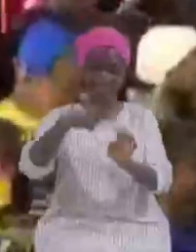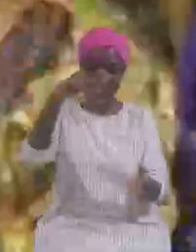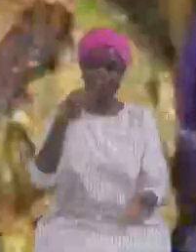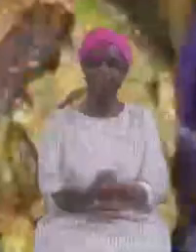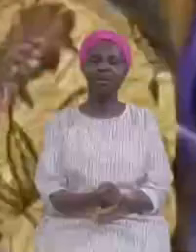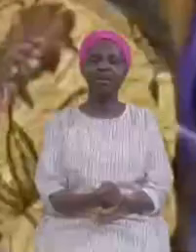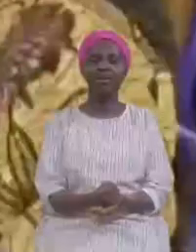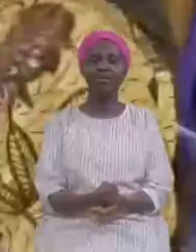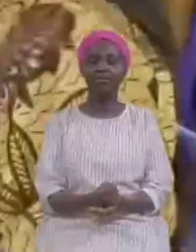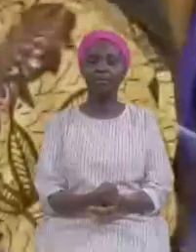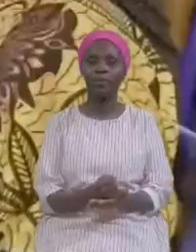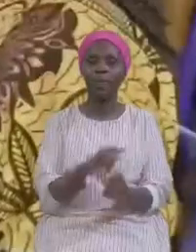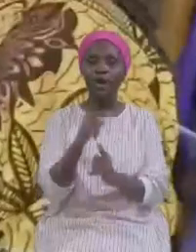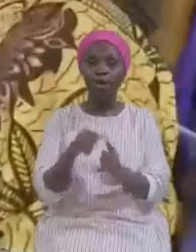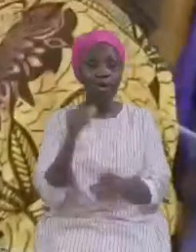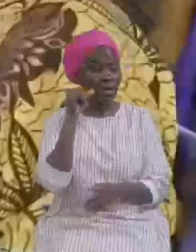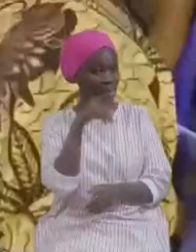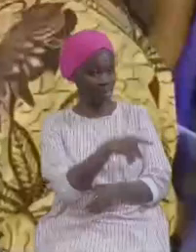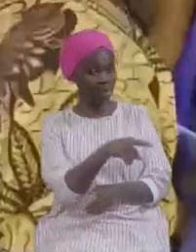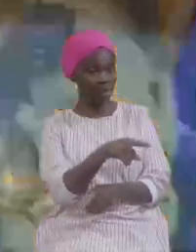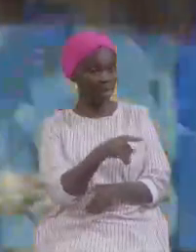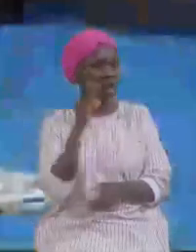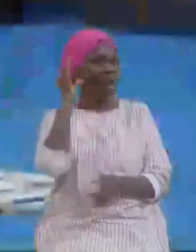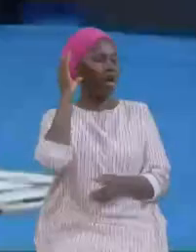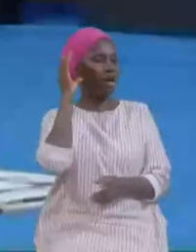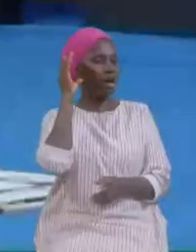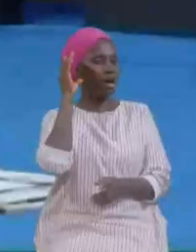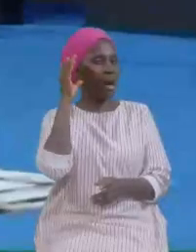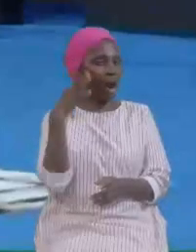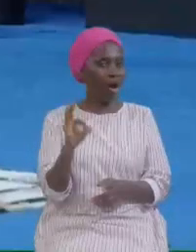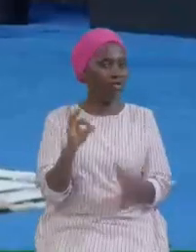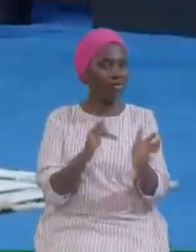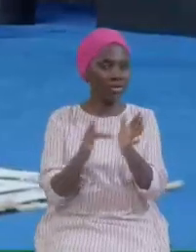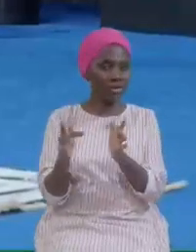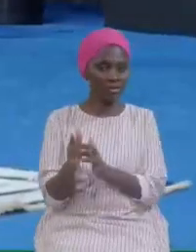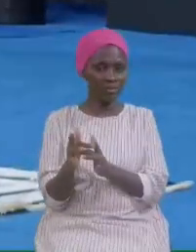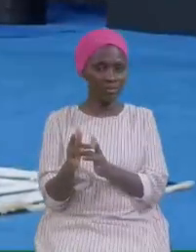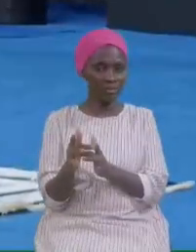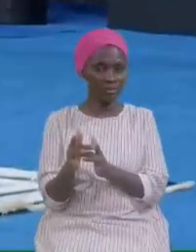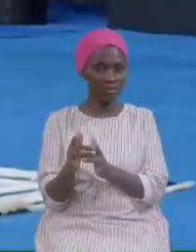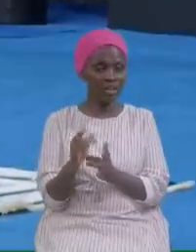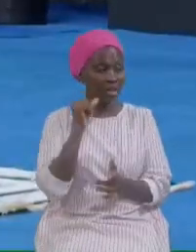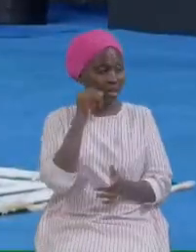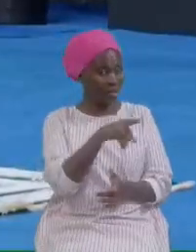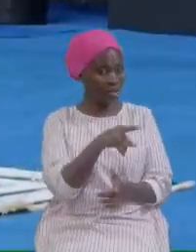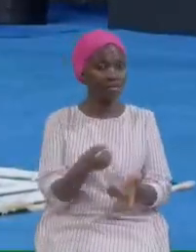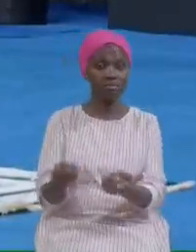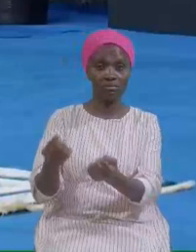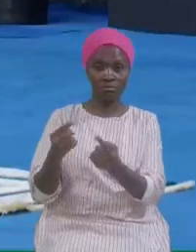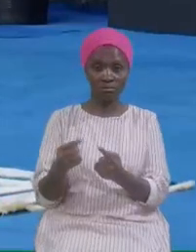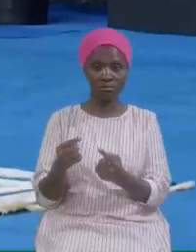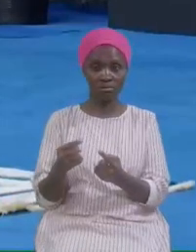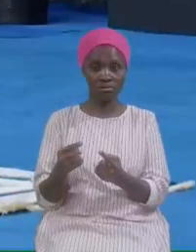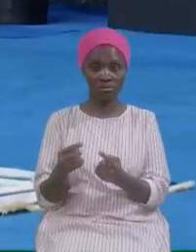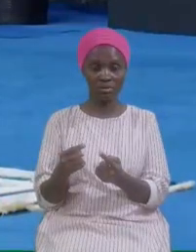de Jésus. Quand elle a entendu parler de Jésus, elle vint.